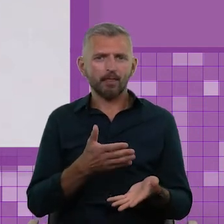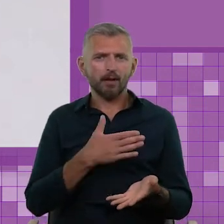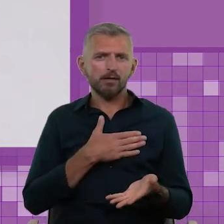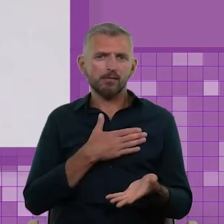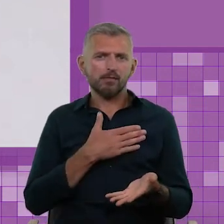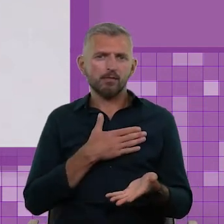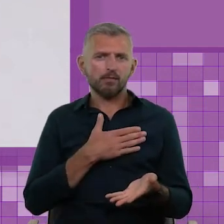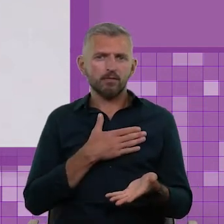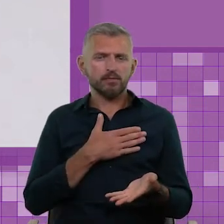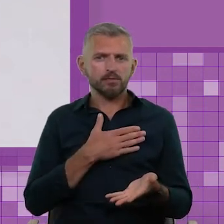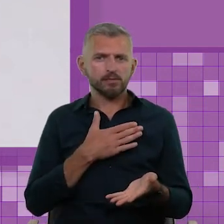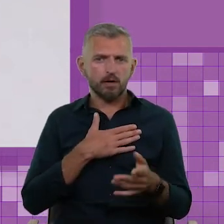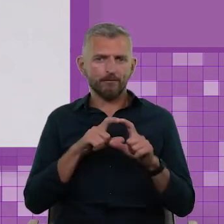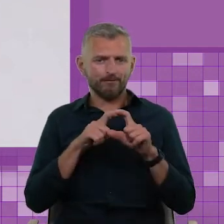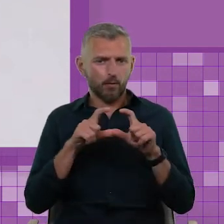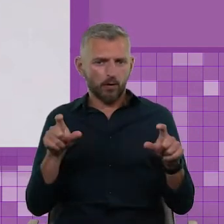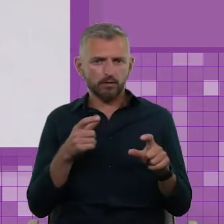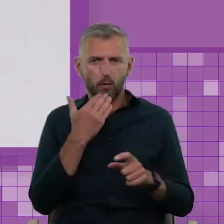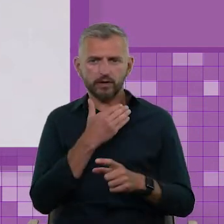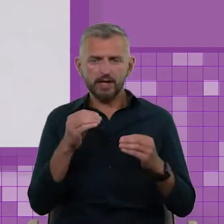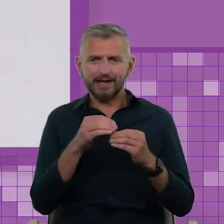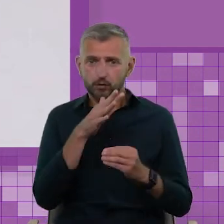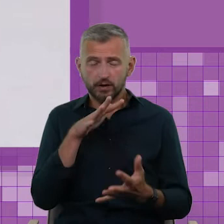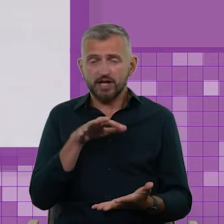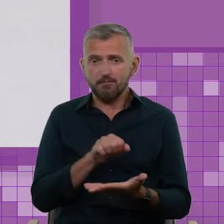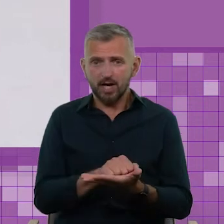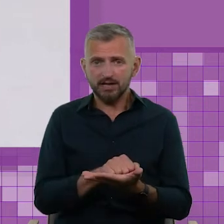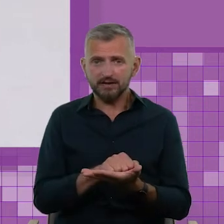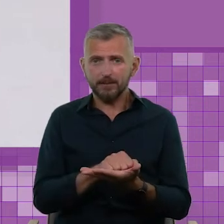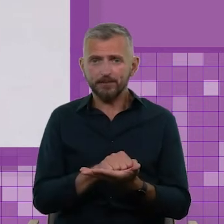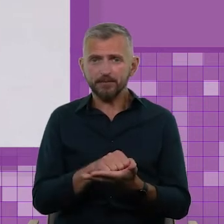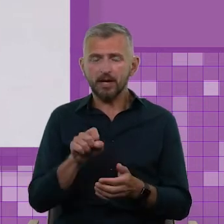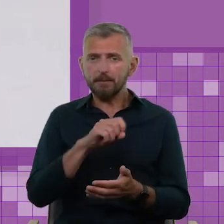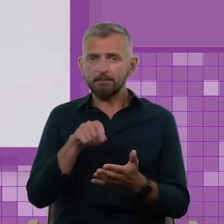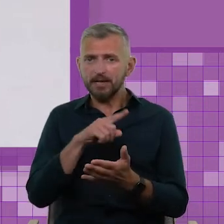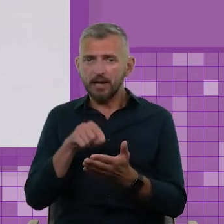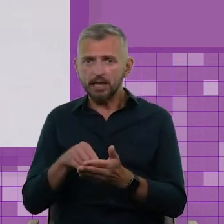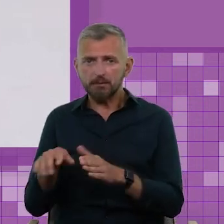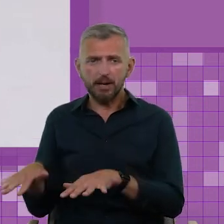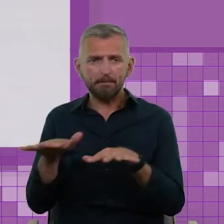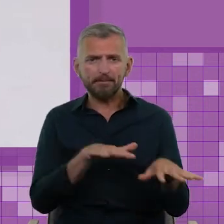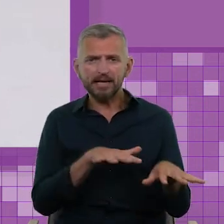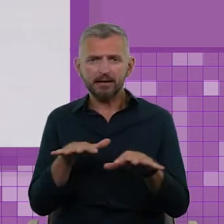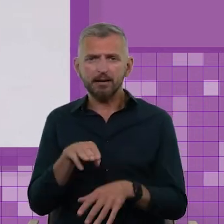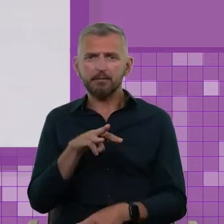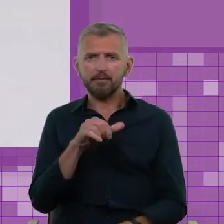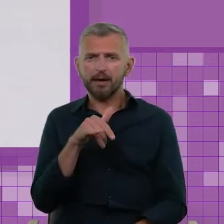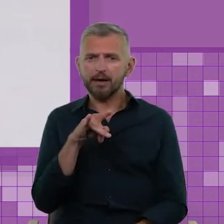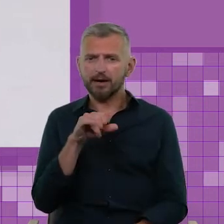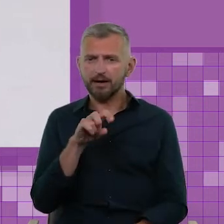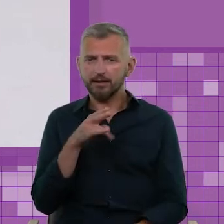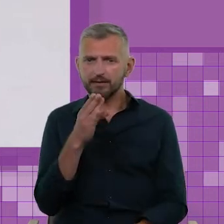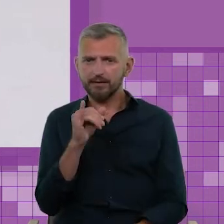принципі, вже останні майже 10 років, тобто займається насправді питаннями мігрантів. І